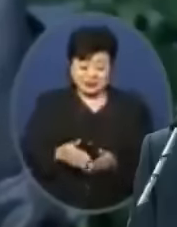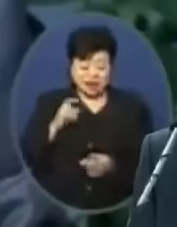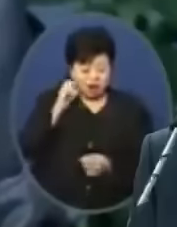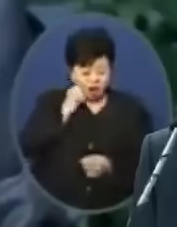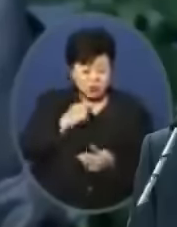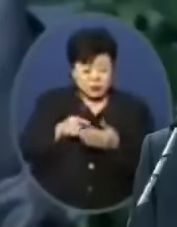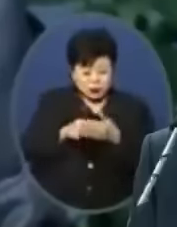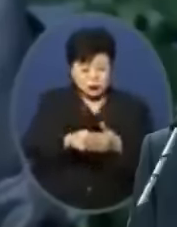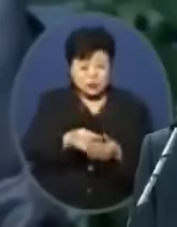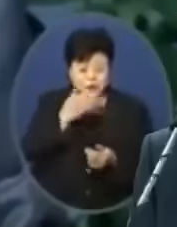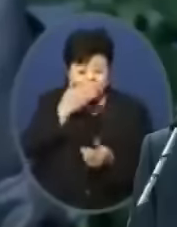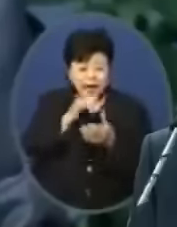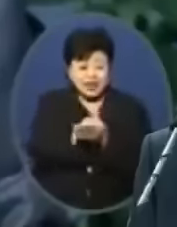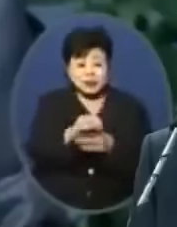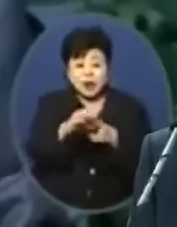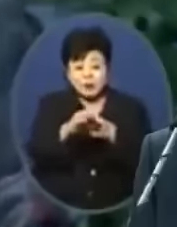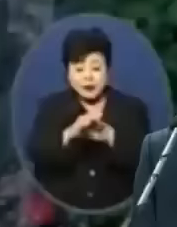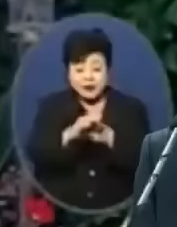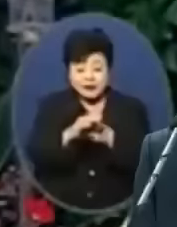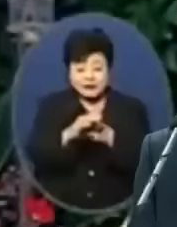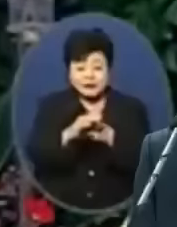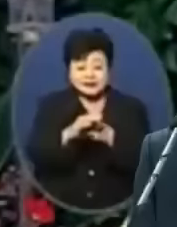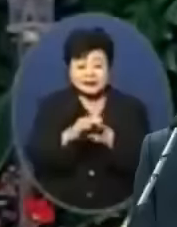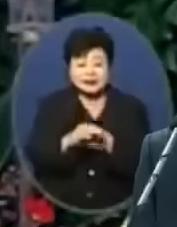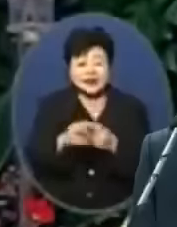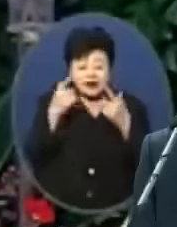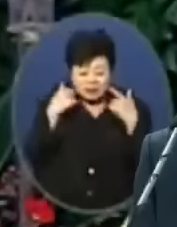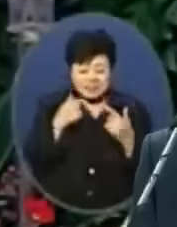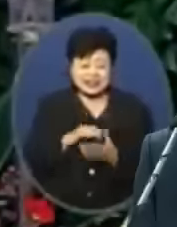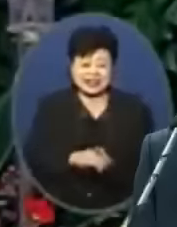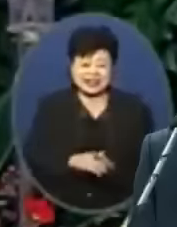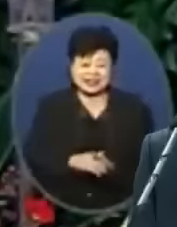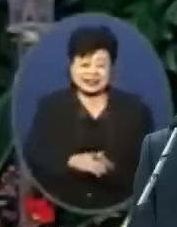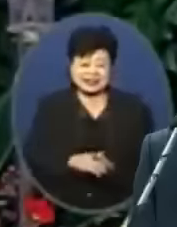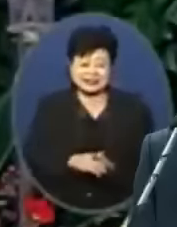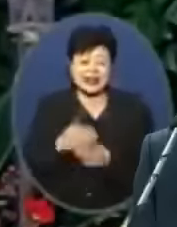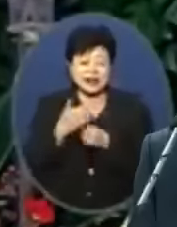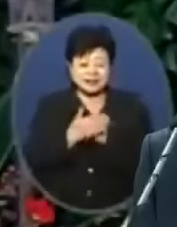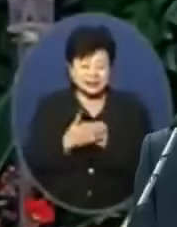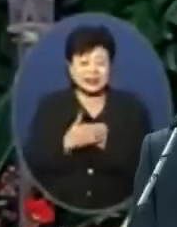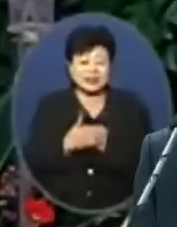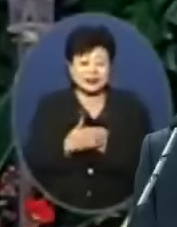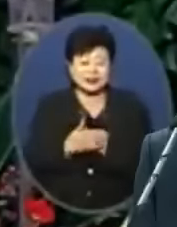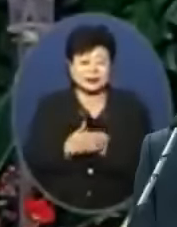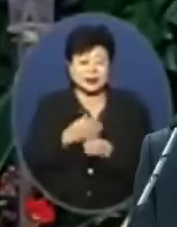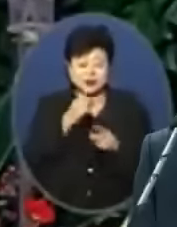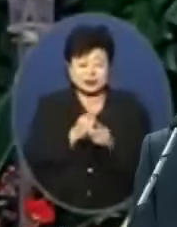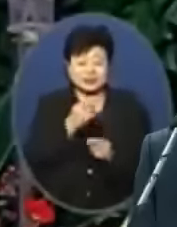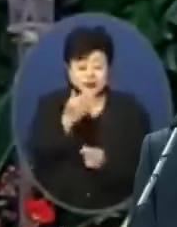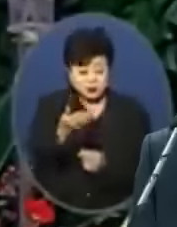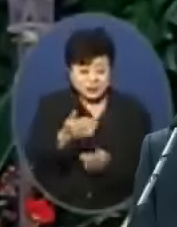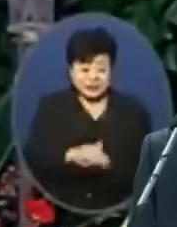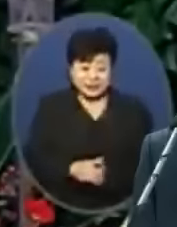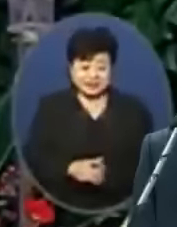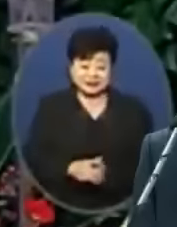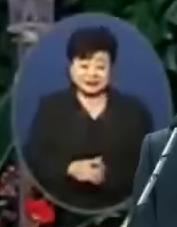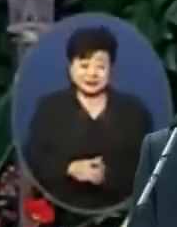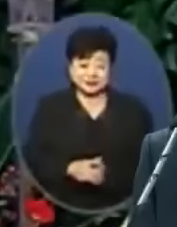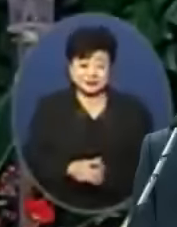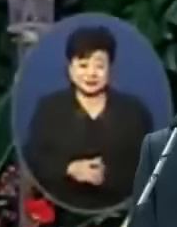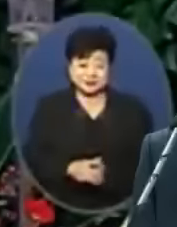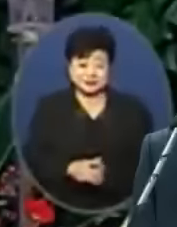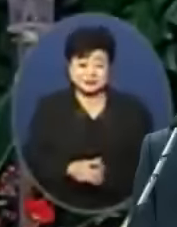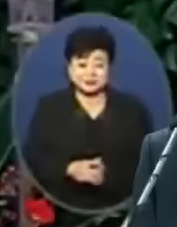어려움을 극복해 달라고 기도하면 언제나 은혜로서 승리를 주시는 것입니다. 시편 91편